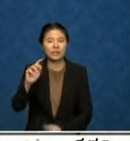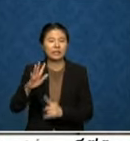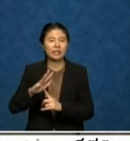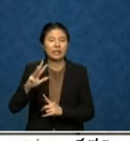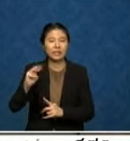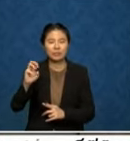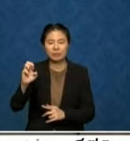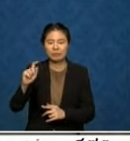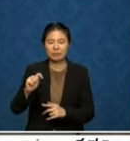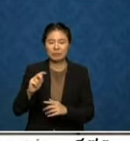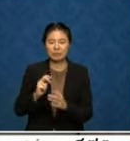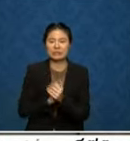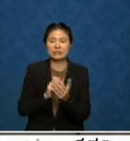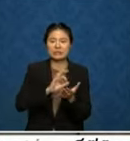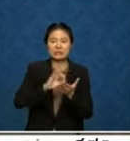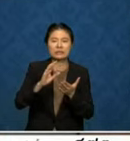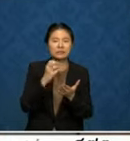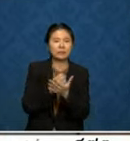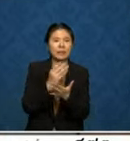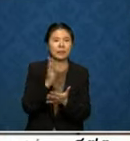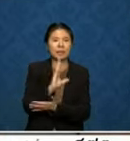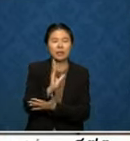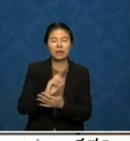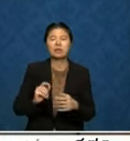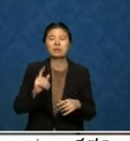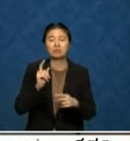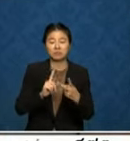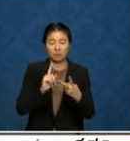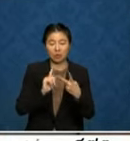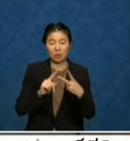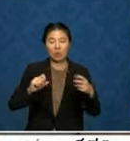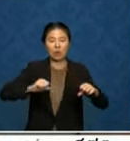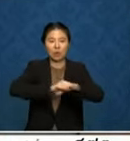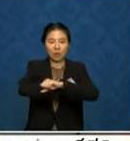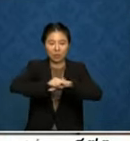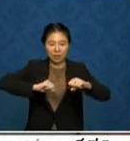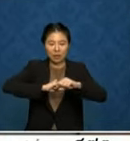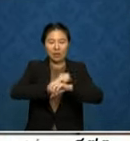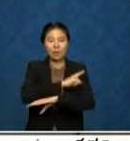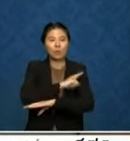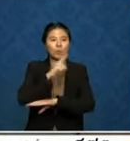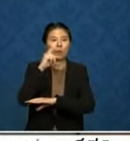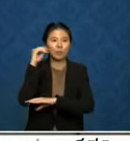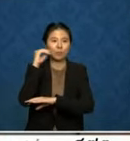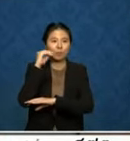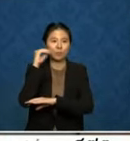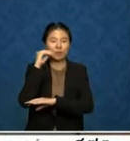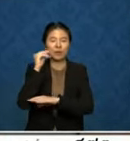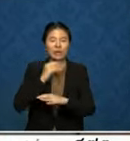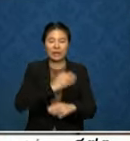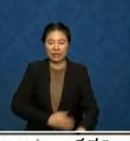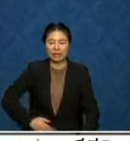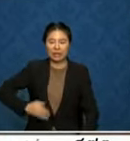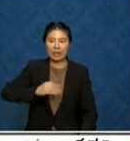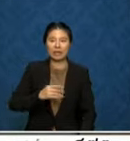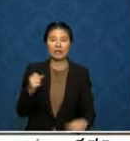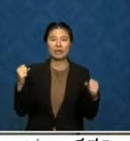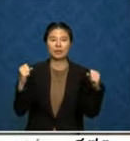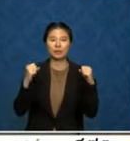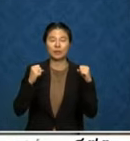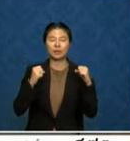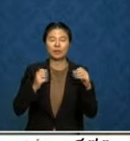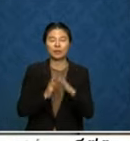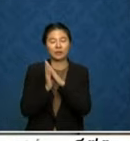ริมอะไรแพงๆให้เปลืองสตังค์ท่านออกกำลังกายทุกวันร่างกายจะแข็งแรงแล้วก็